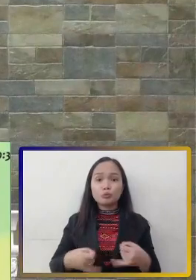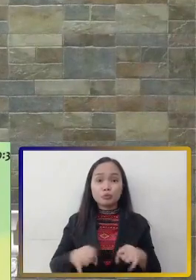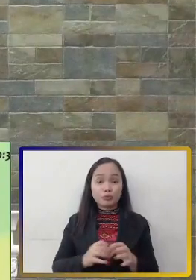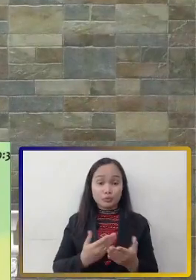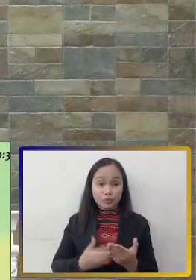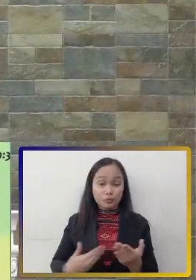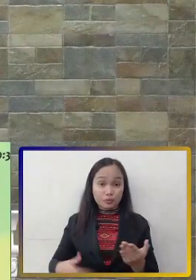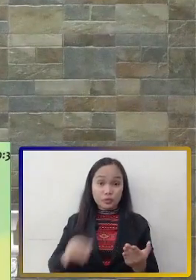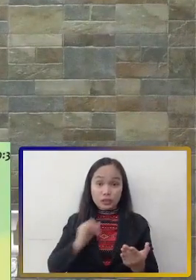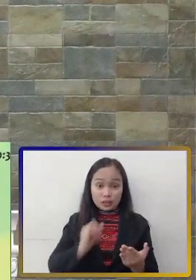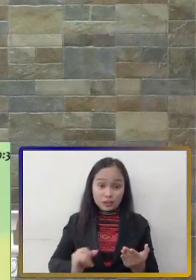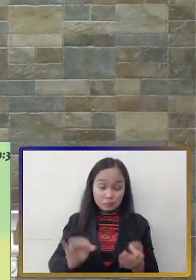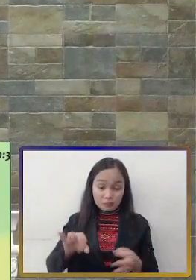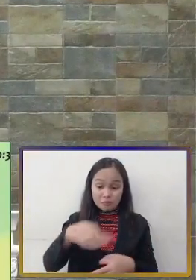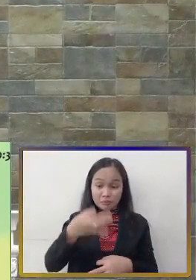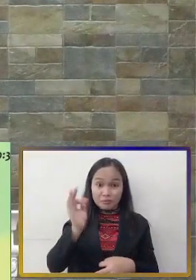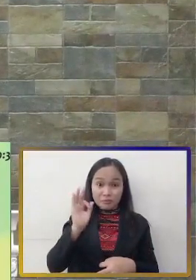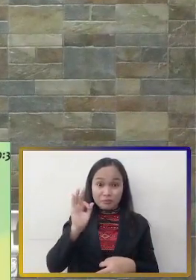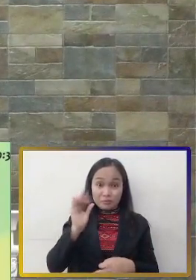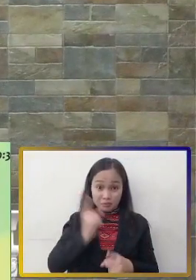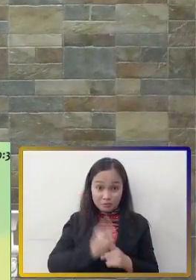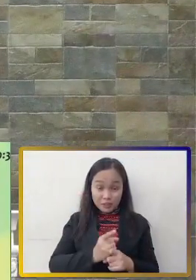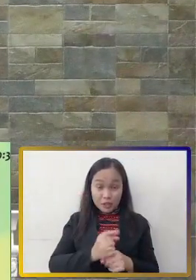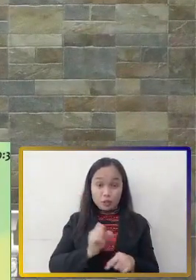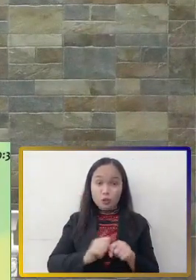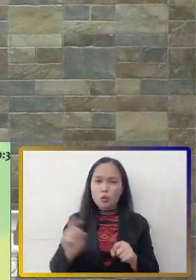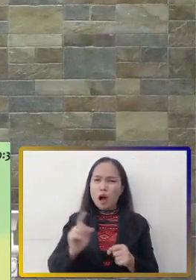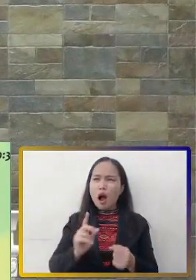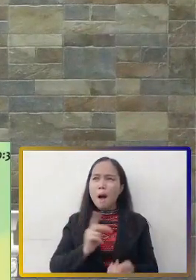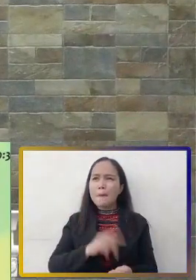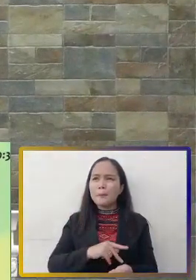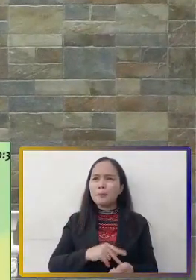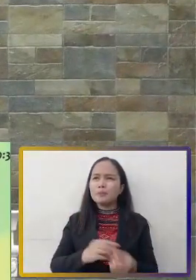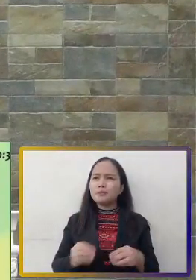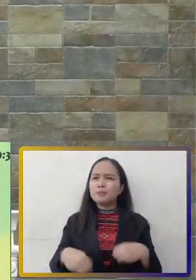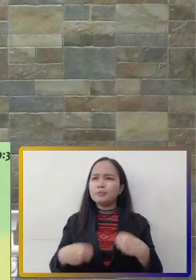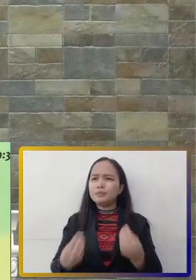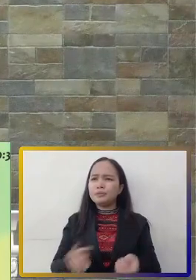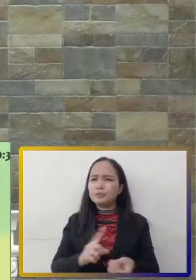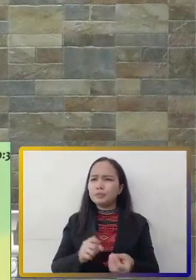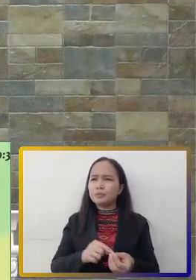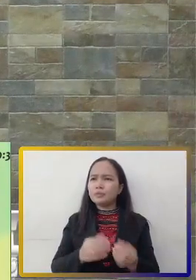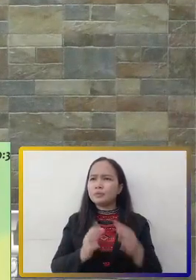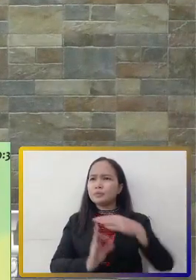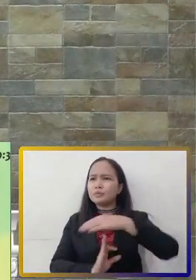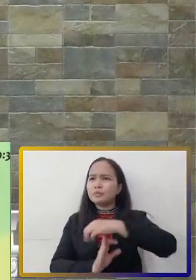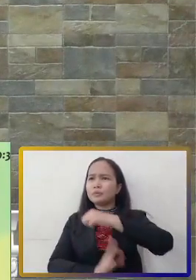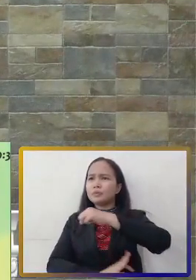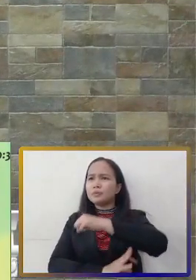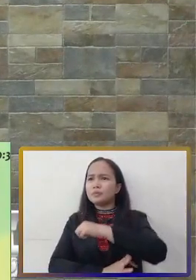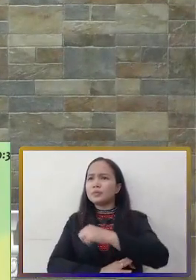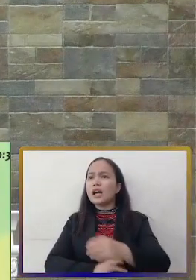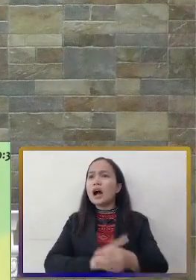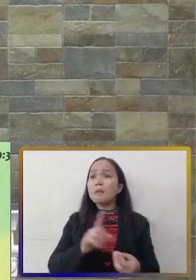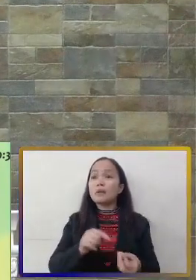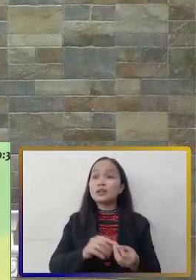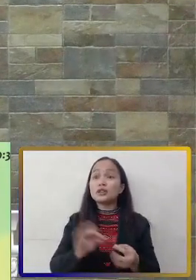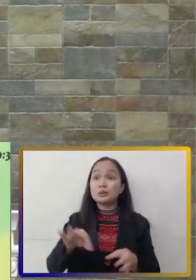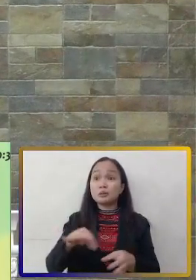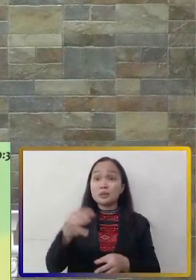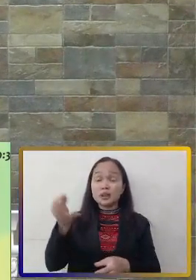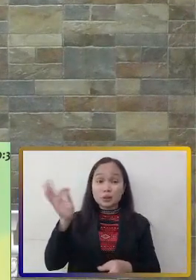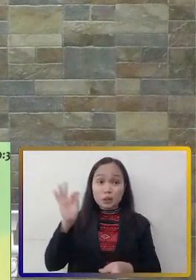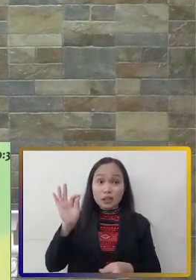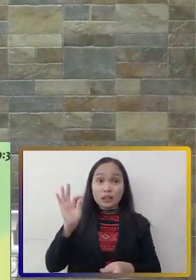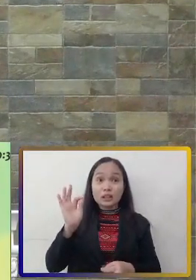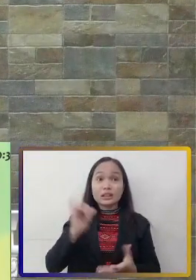Alright? So kaya pa nga patid, yung nilay down ni Paul na pundasyon ay pundasyon po ng spiritual na